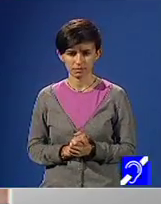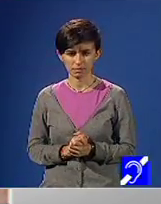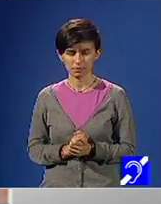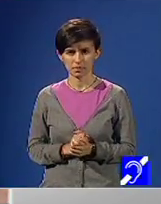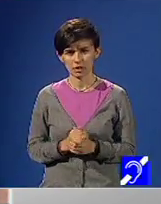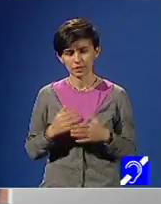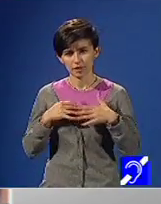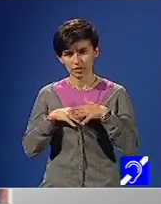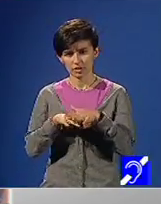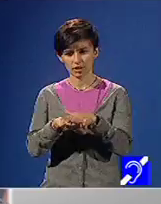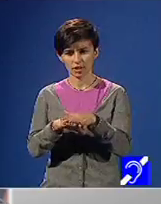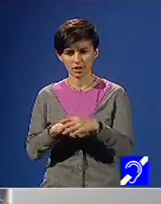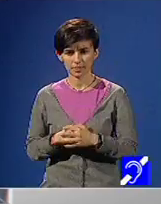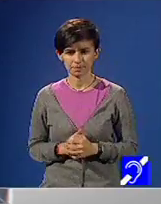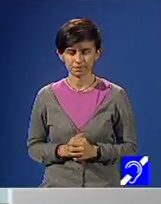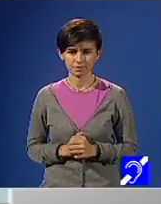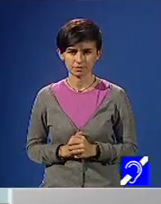și incluziune.